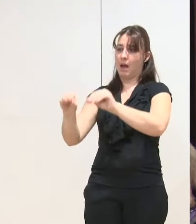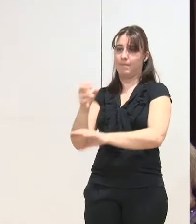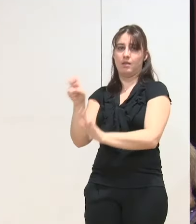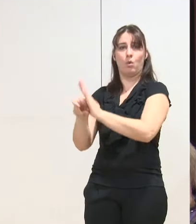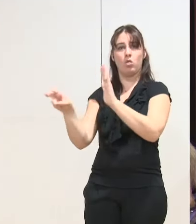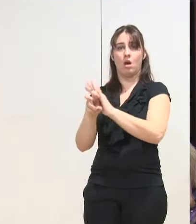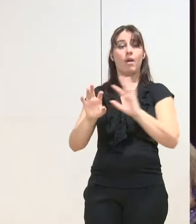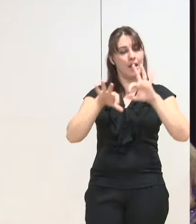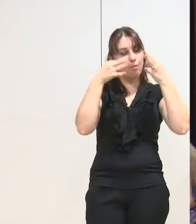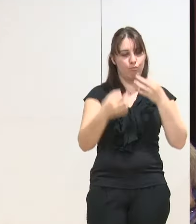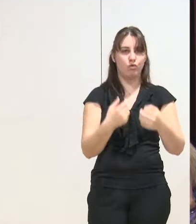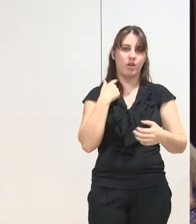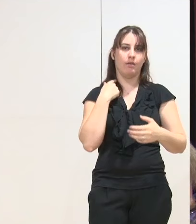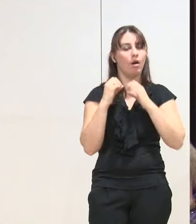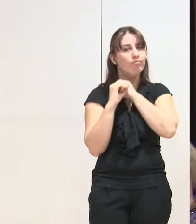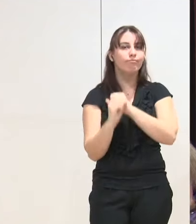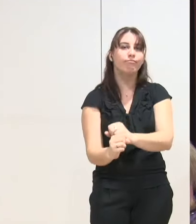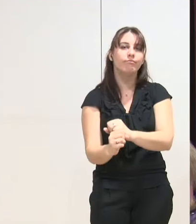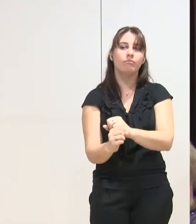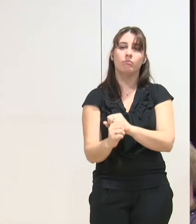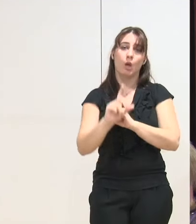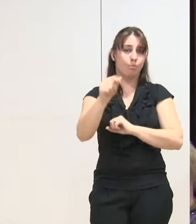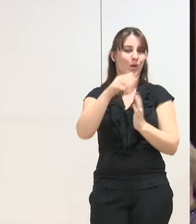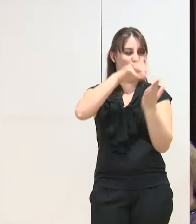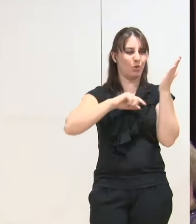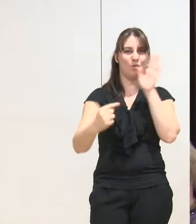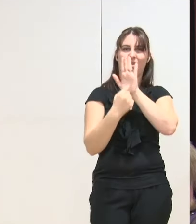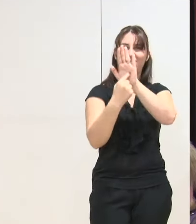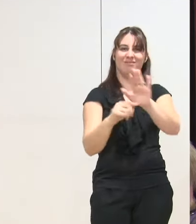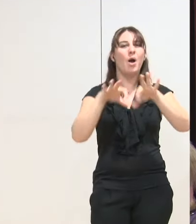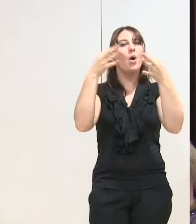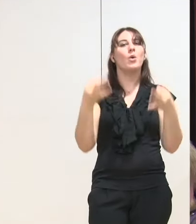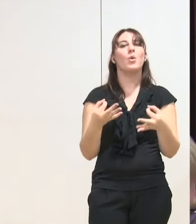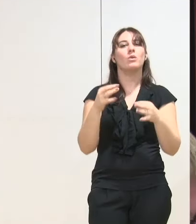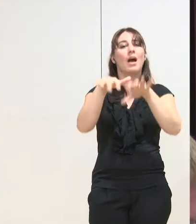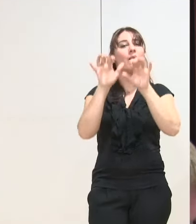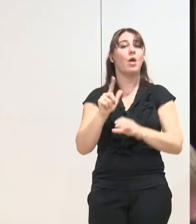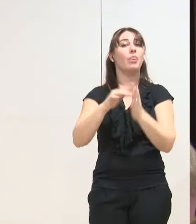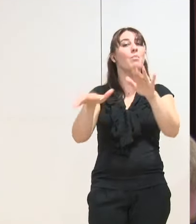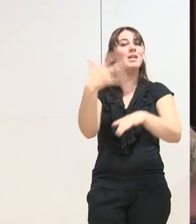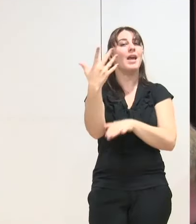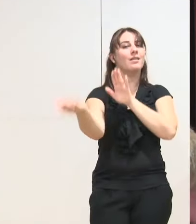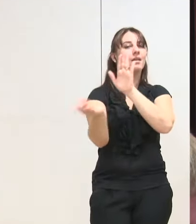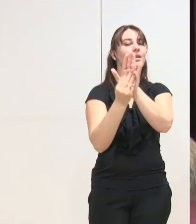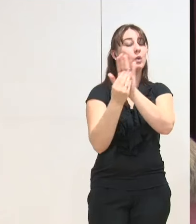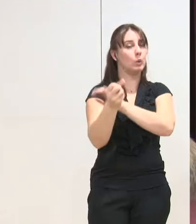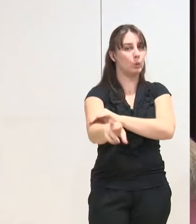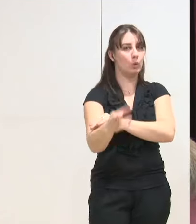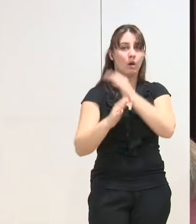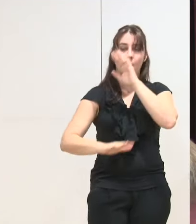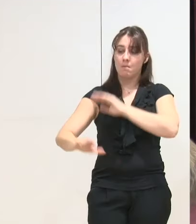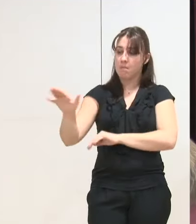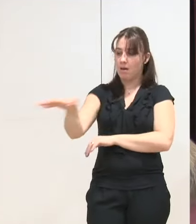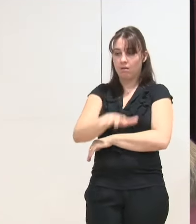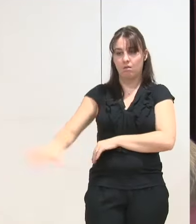là encore cela figurera sans doute très clair sur le document du compte administratif 2015 mais pour les Grenoblois cela a déjà